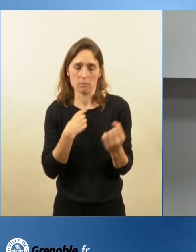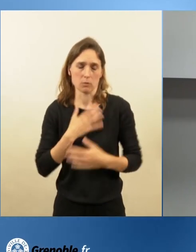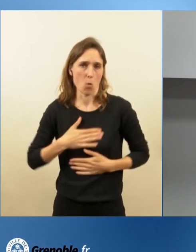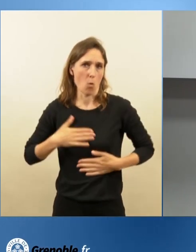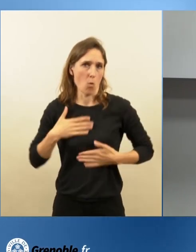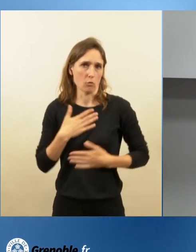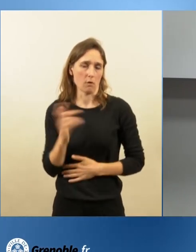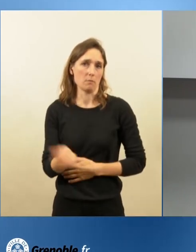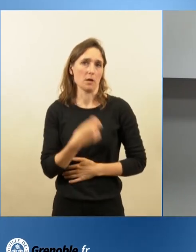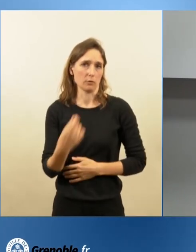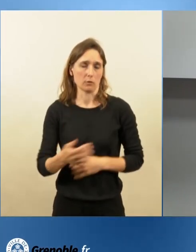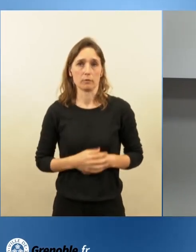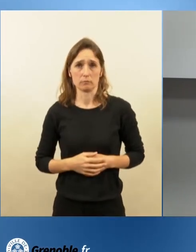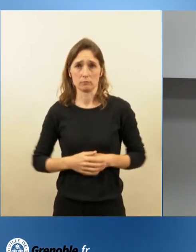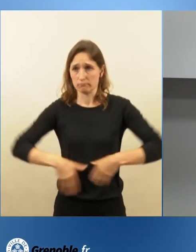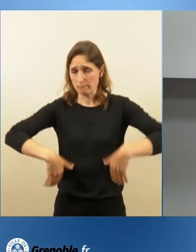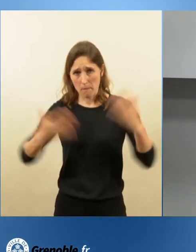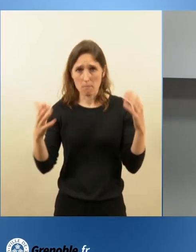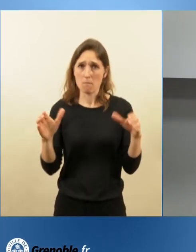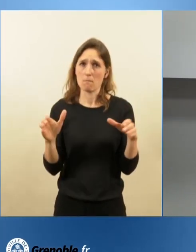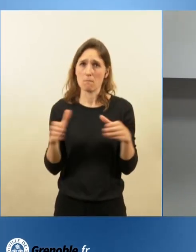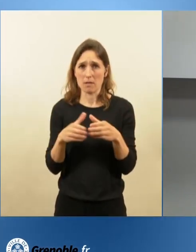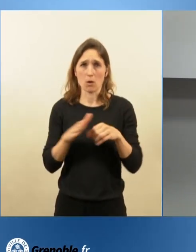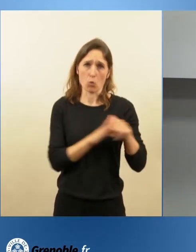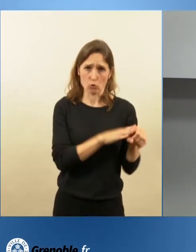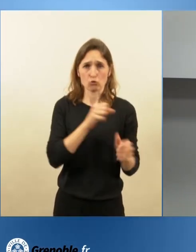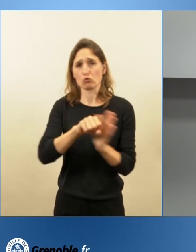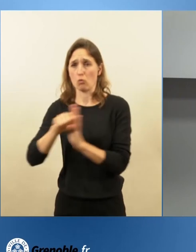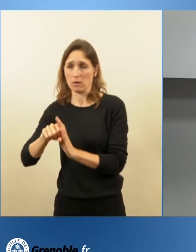et toutes quelles que soient nos orientations politiques des élus heureux